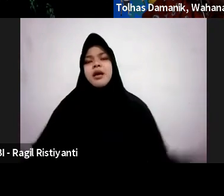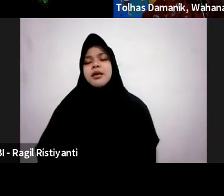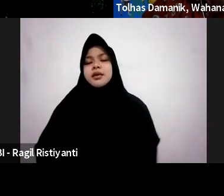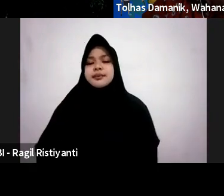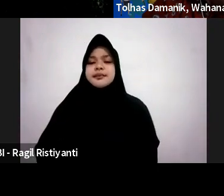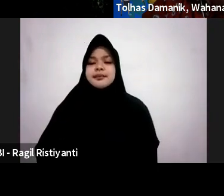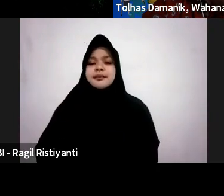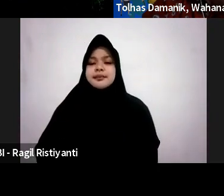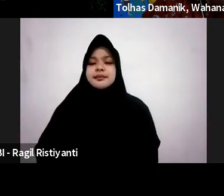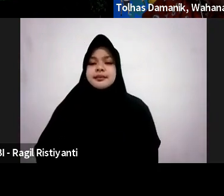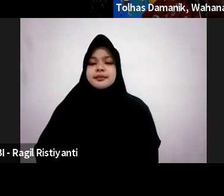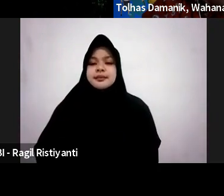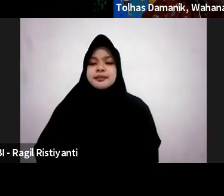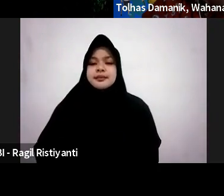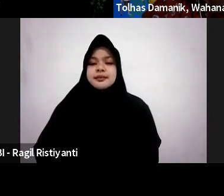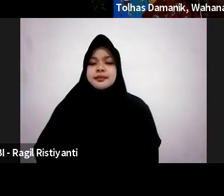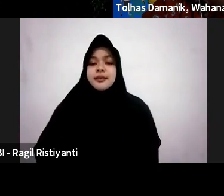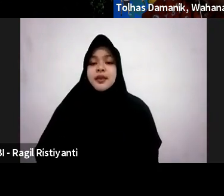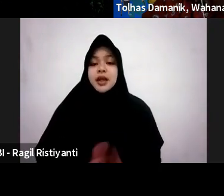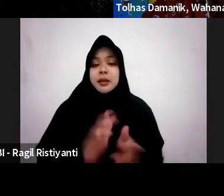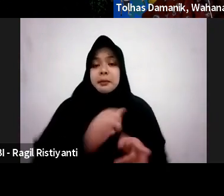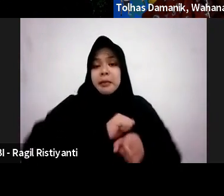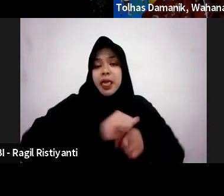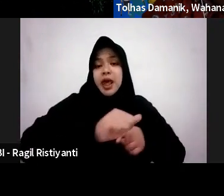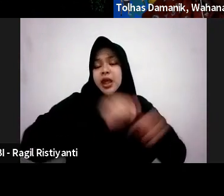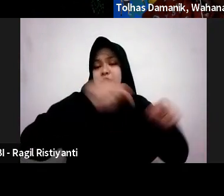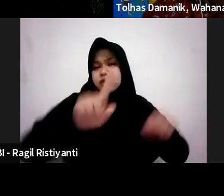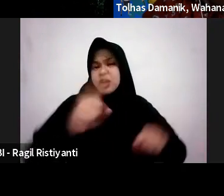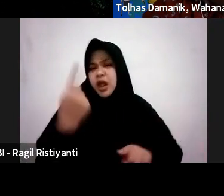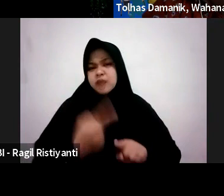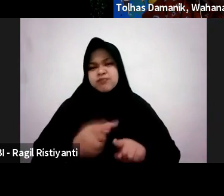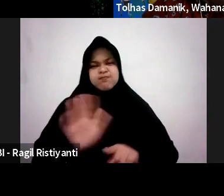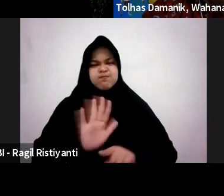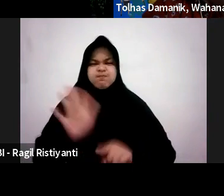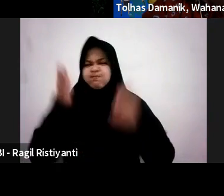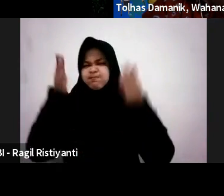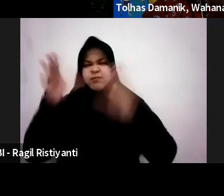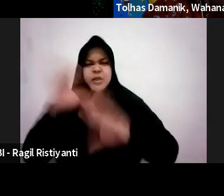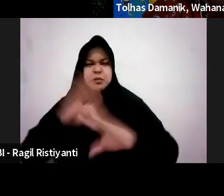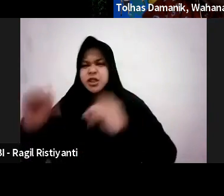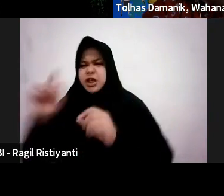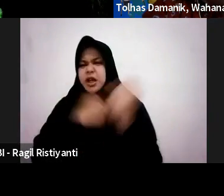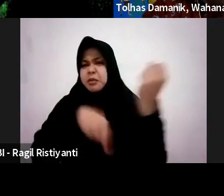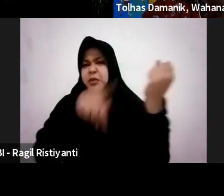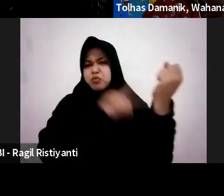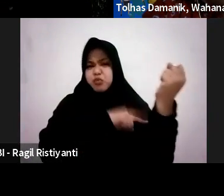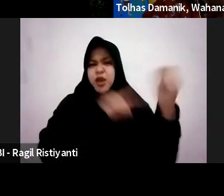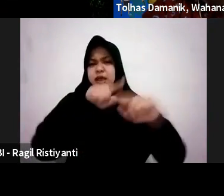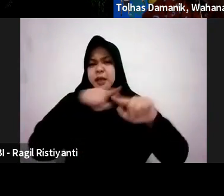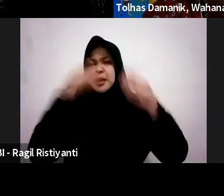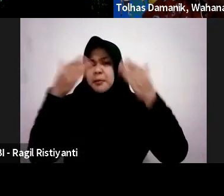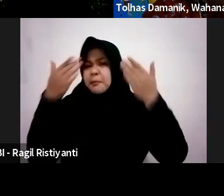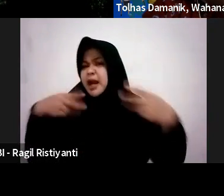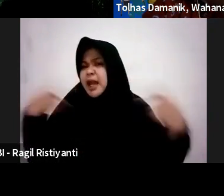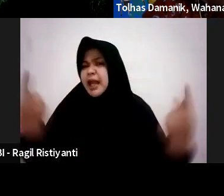dan dan pelatihan misalnya itu sekali lagi itu tidak hanya sekedar berbicara skill atau kemampuan Tetapi bagaimana kita